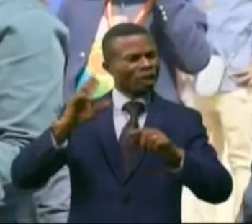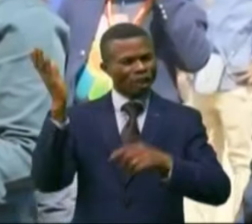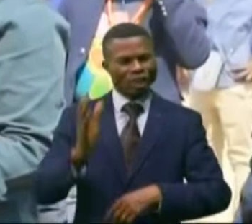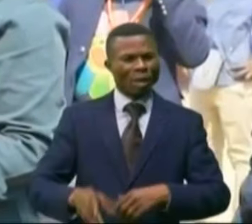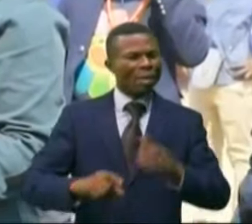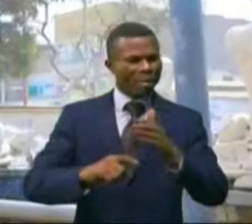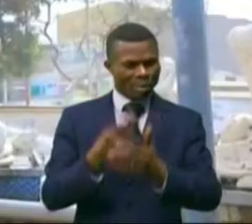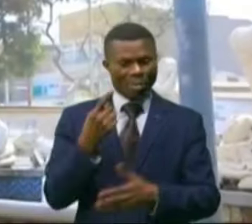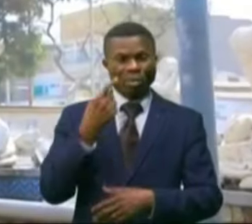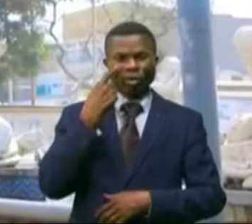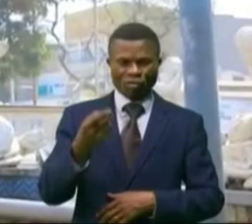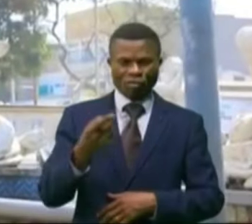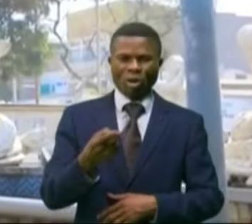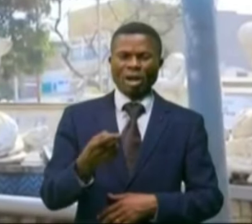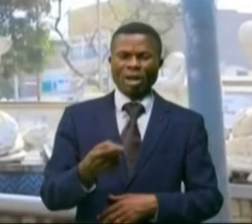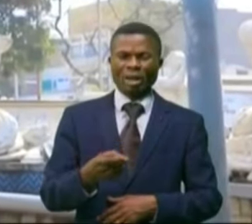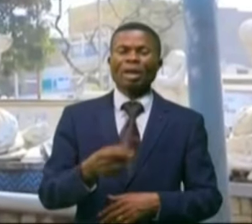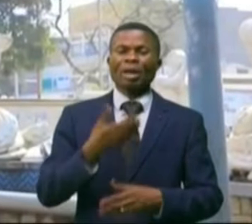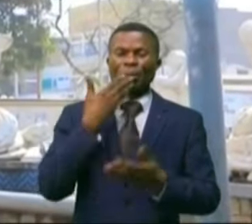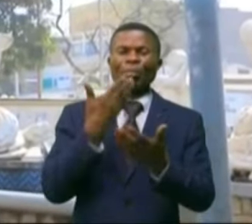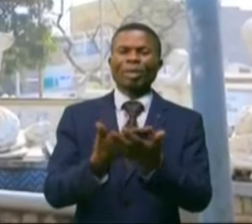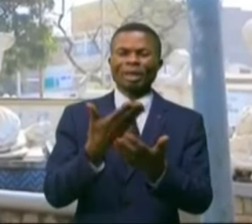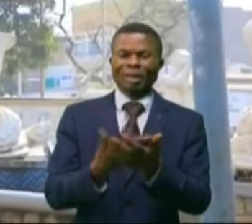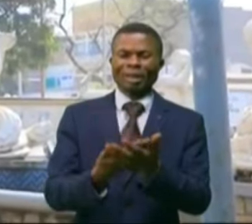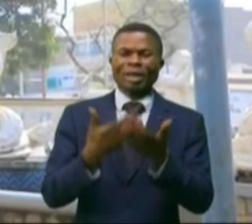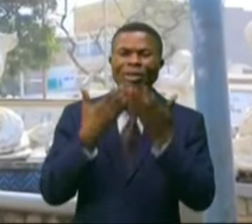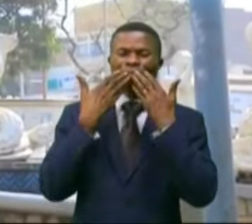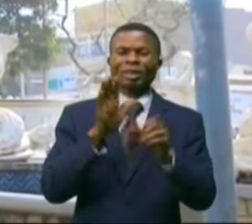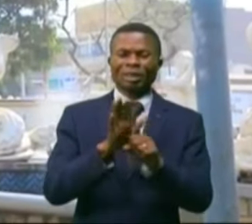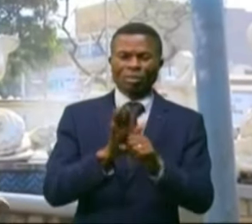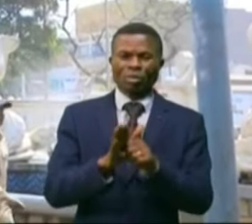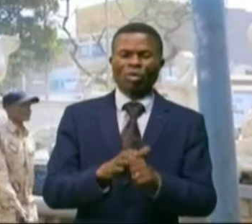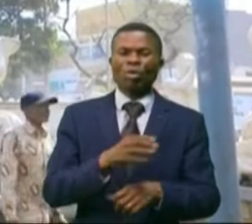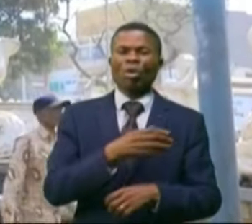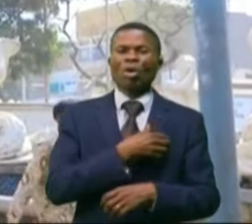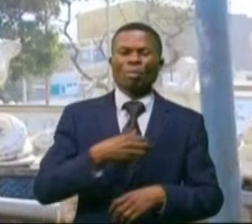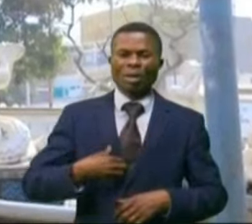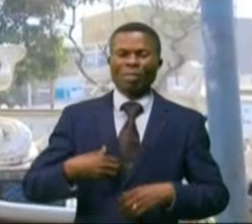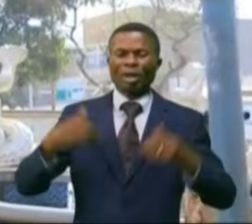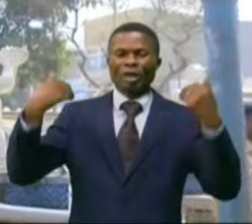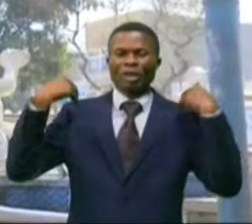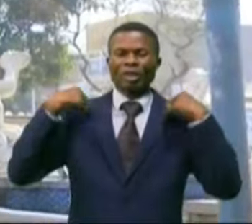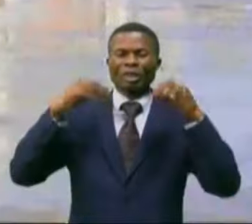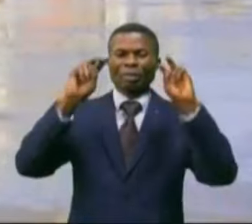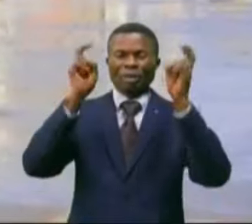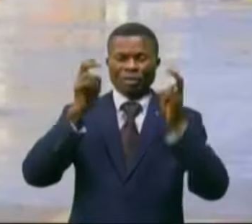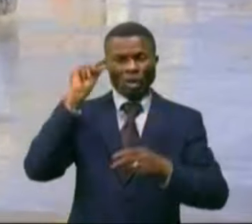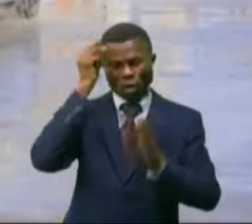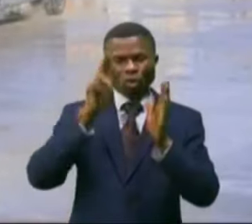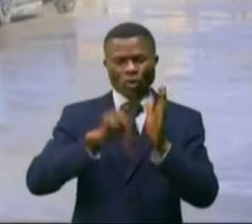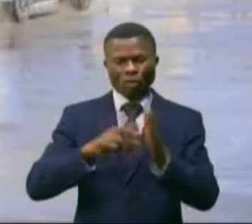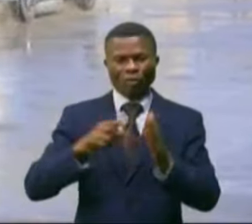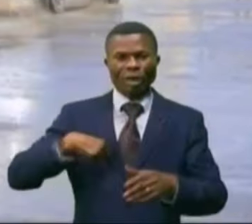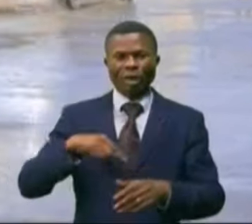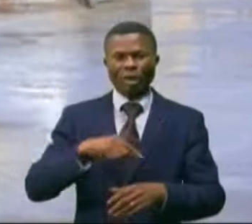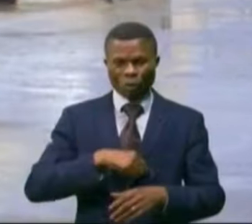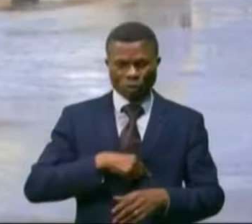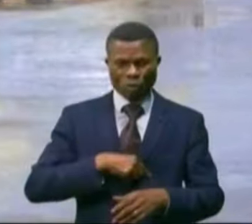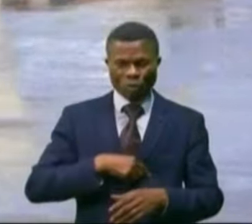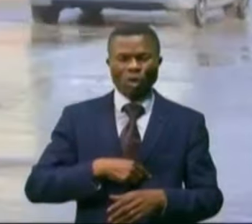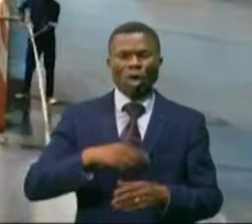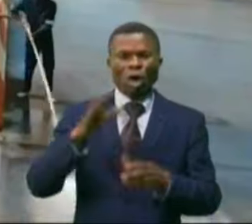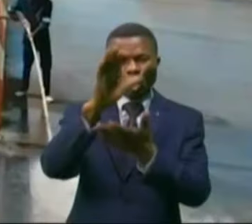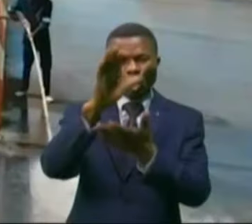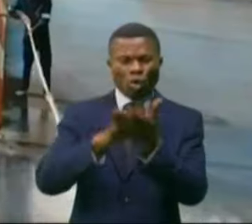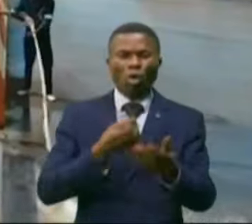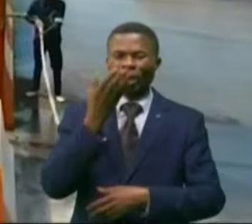Je soutiens Madame le maire, Maman Joyce, à 100% que notre gouvernement puisse l'appuyer aussi à bonne initiative